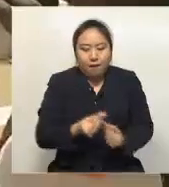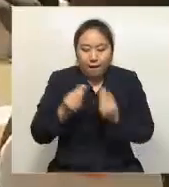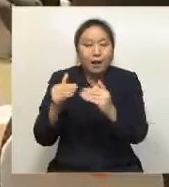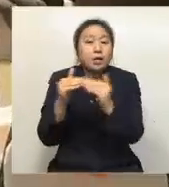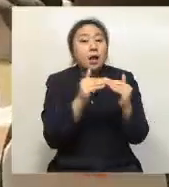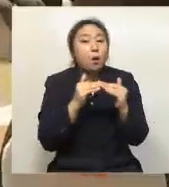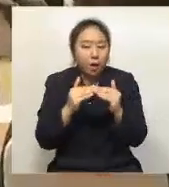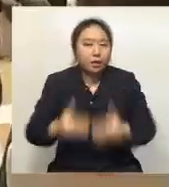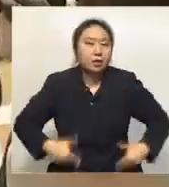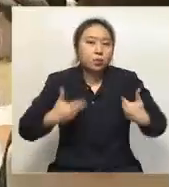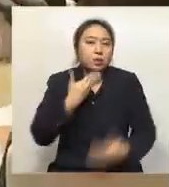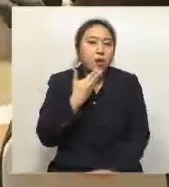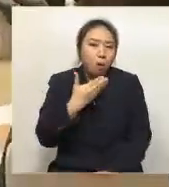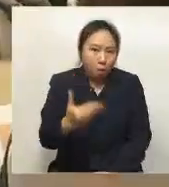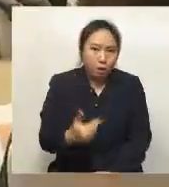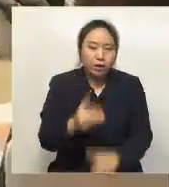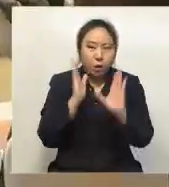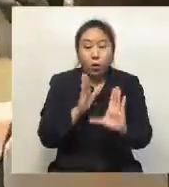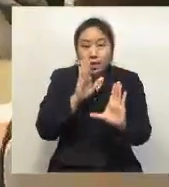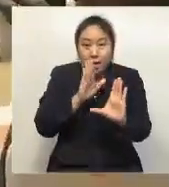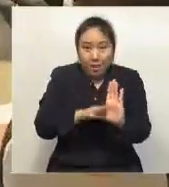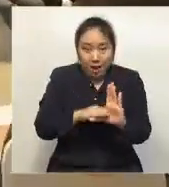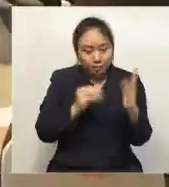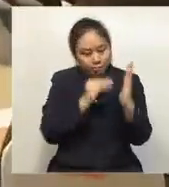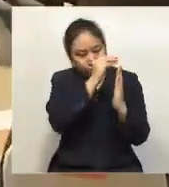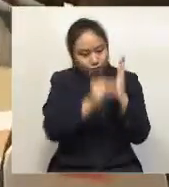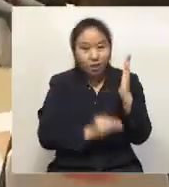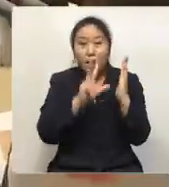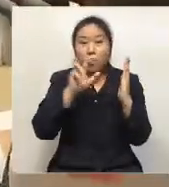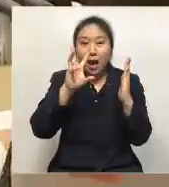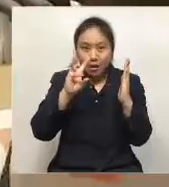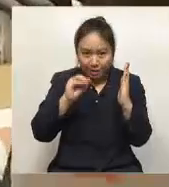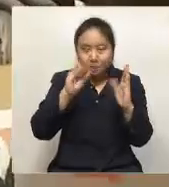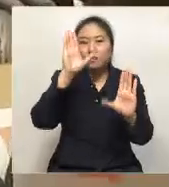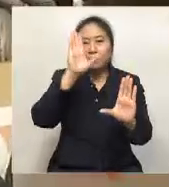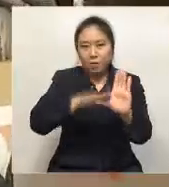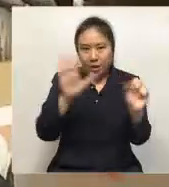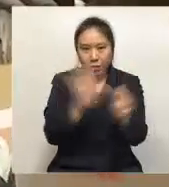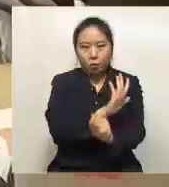ยืนยันปิดท้ายว่าจะส่งผู้สมัครครบทั้ง350เขตแน่นอนนะคะ